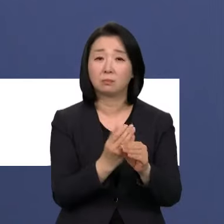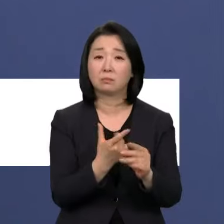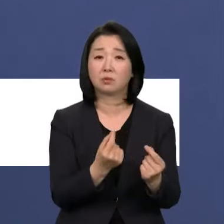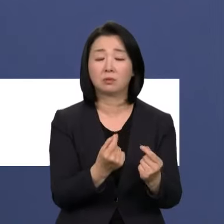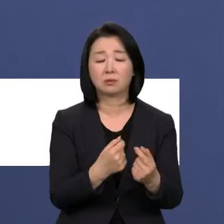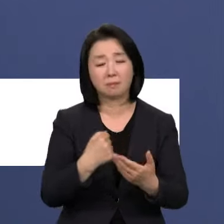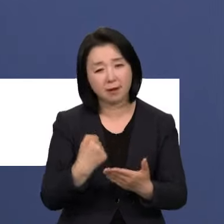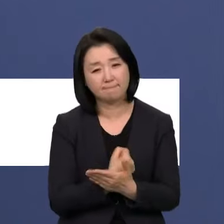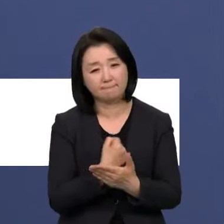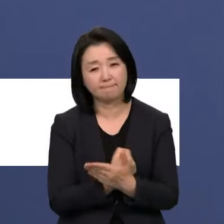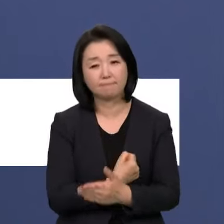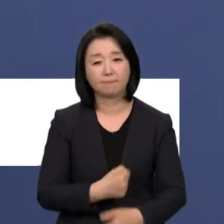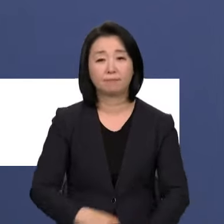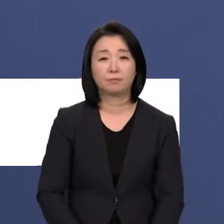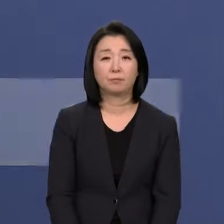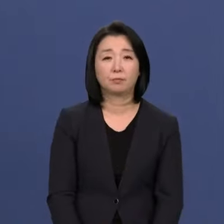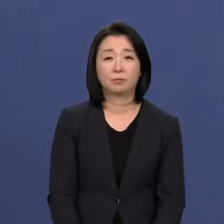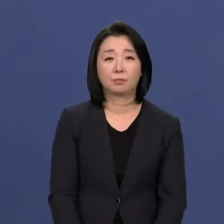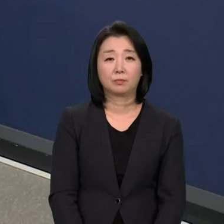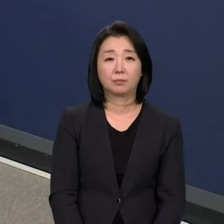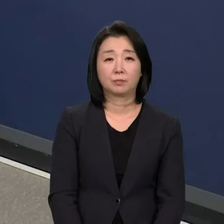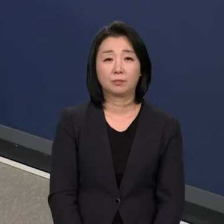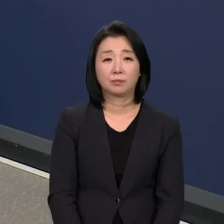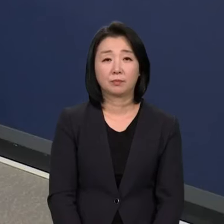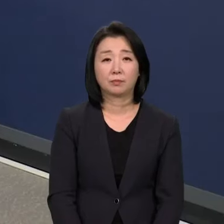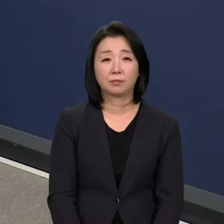매우 유감스럽게 생각합니다.